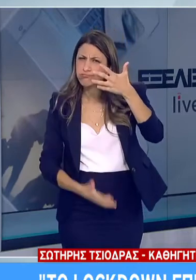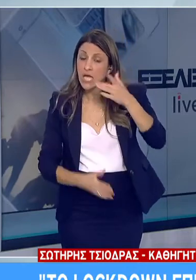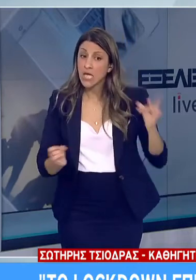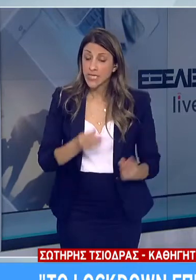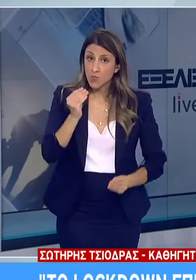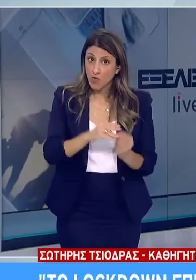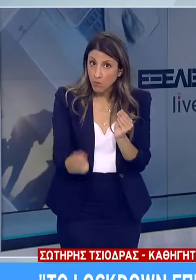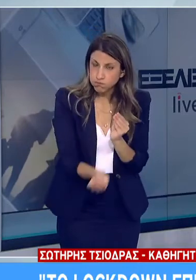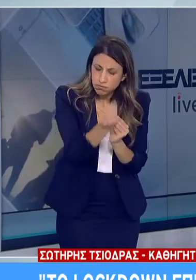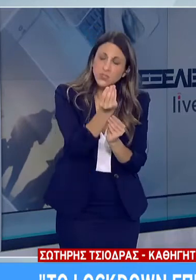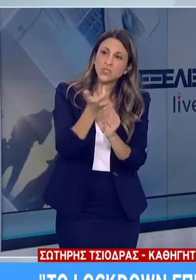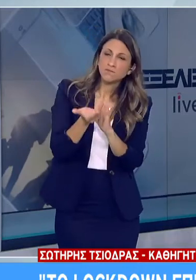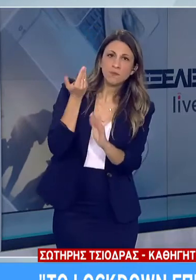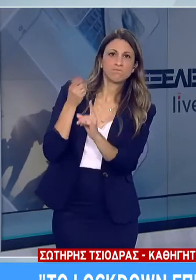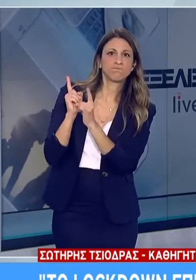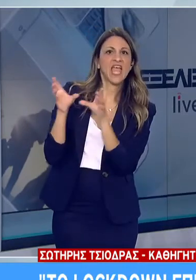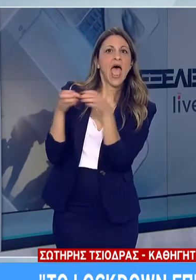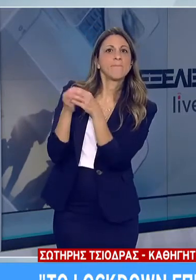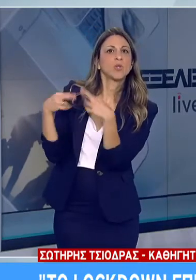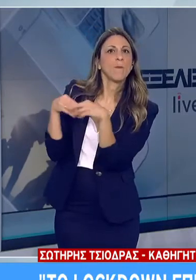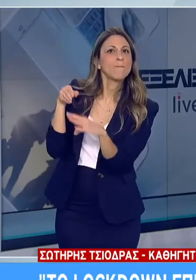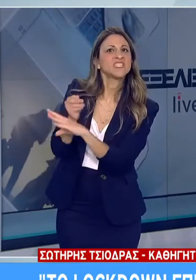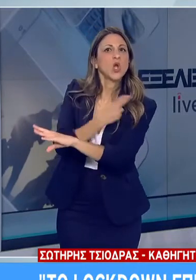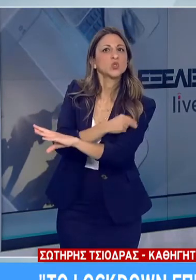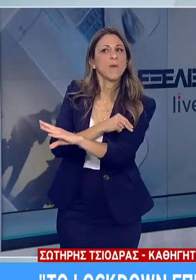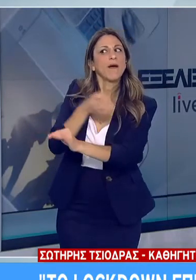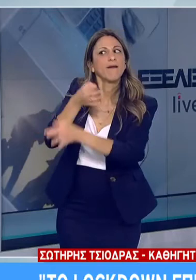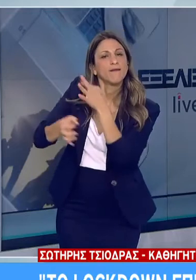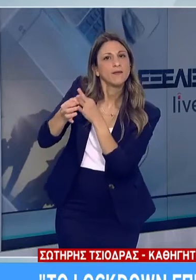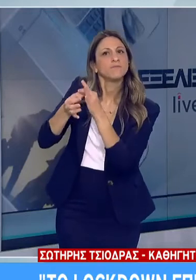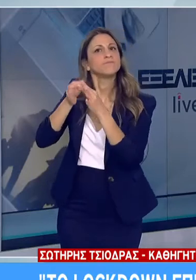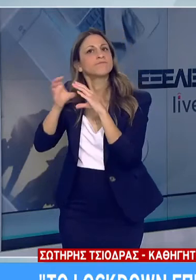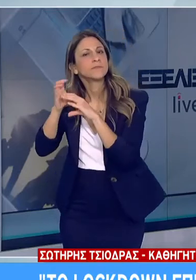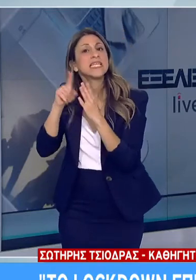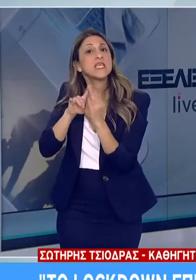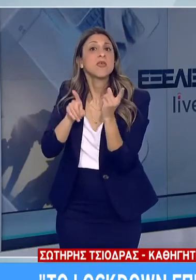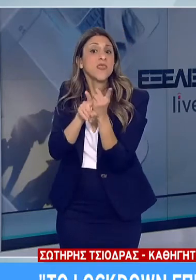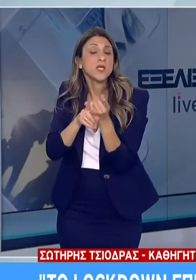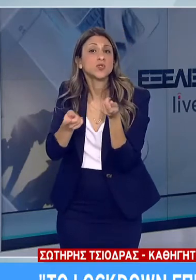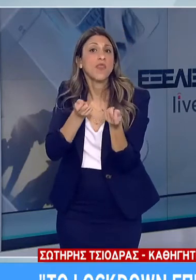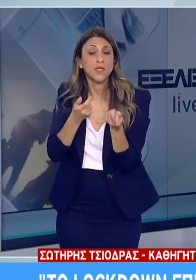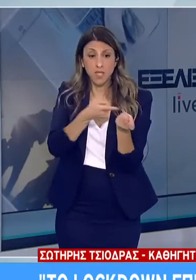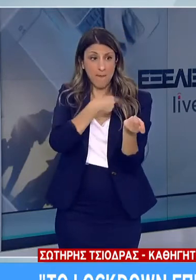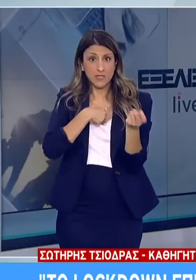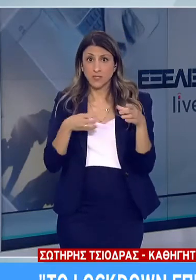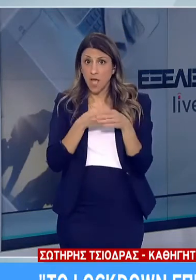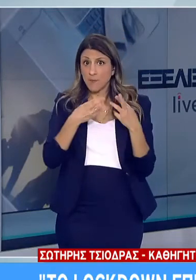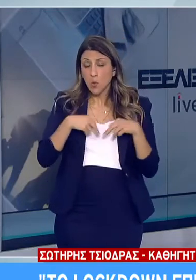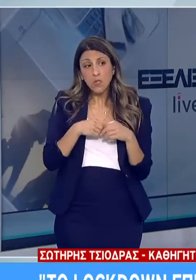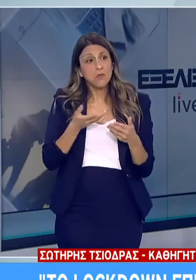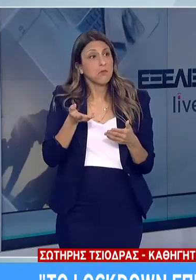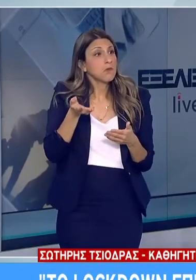πρέπει να αντιμετωπίζονται σε συνεννόηση με την Επιτροπή Λοιμόξεων του Νοσοκομείου και όπου είναι απαραίτητο και με ειδικότερες οδηγίες, είτε από εμάς στην Επιτροπή